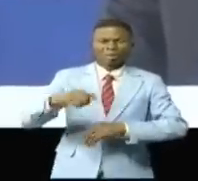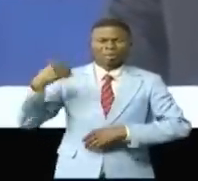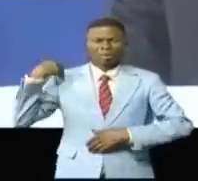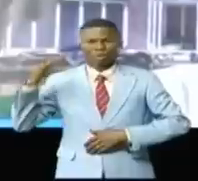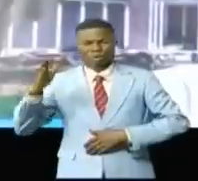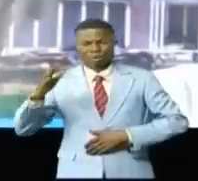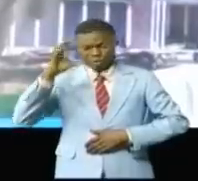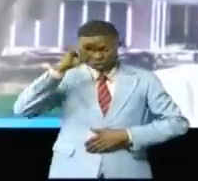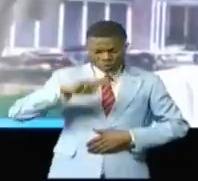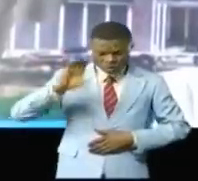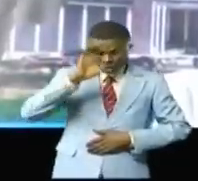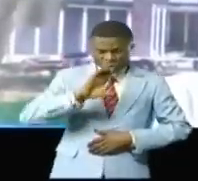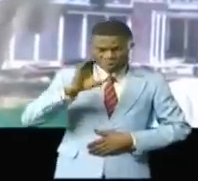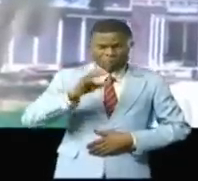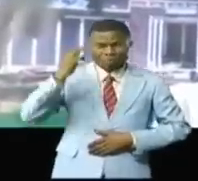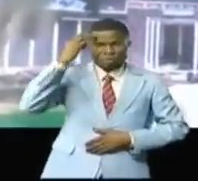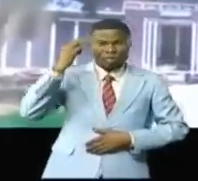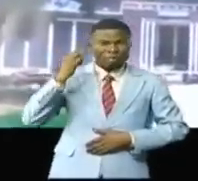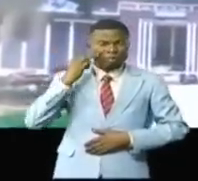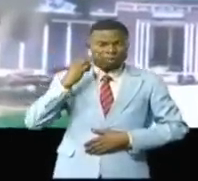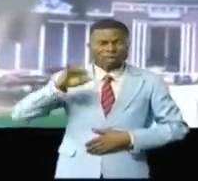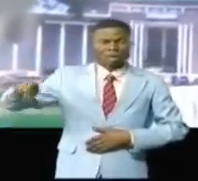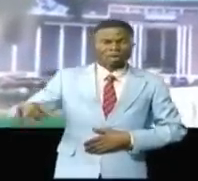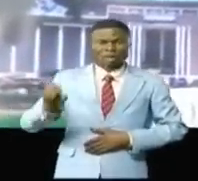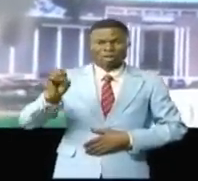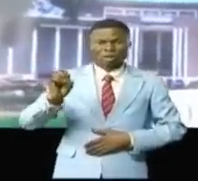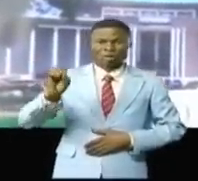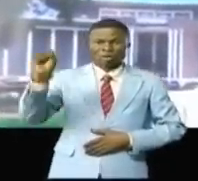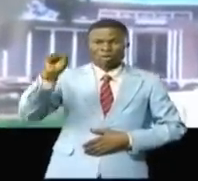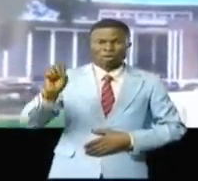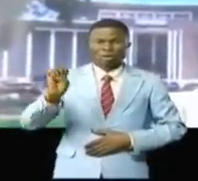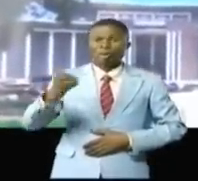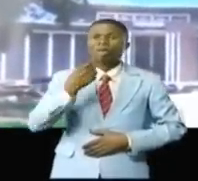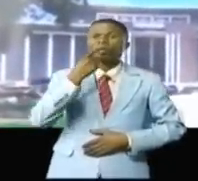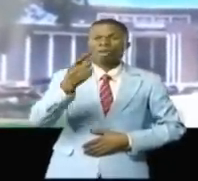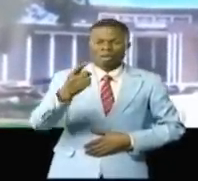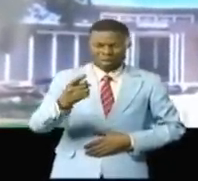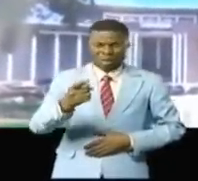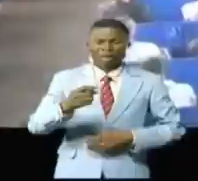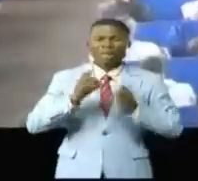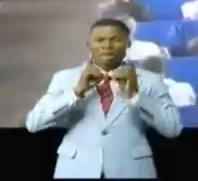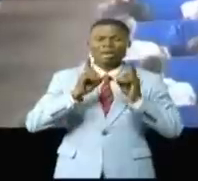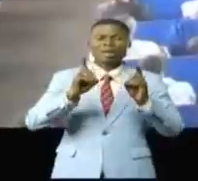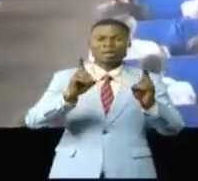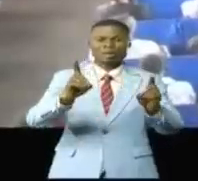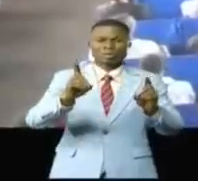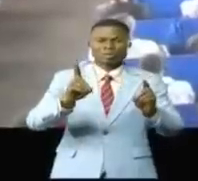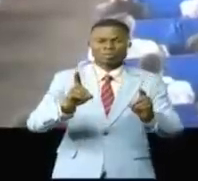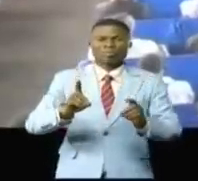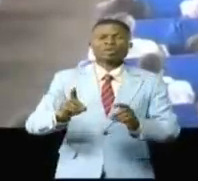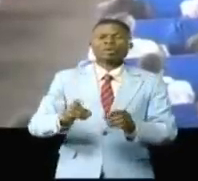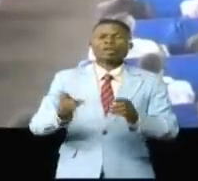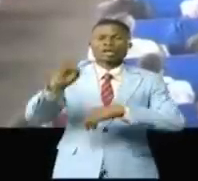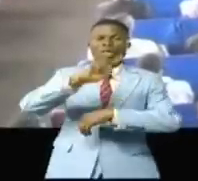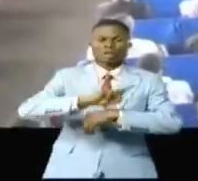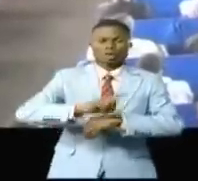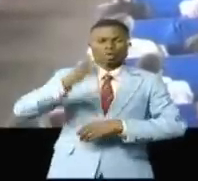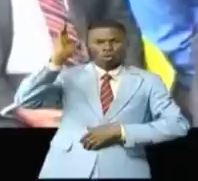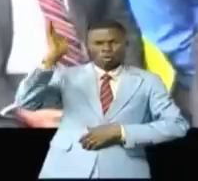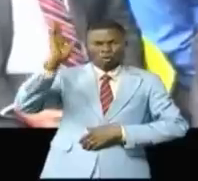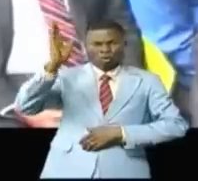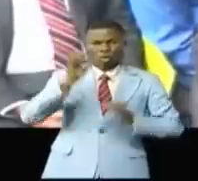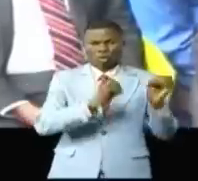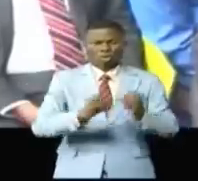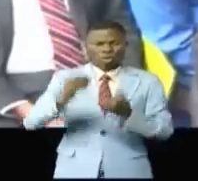la recherche. Le ministre José Mpanda Kabangu l'a dit lors de son intervention à la matinée scientifique tenue